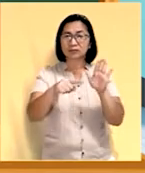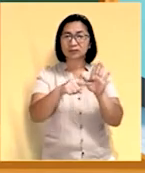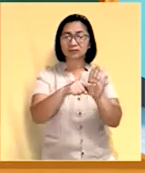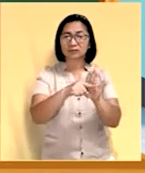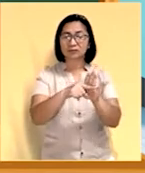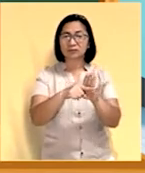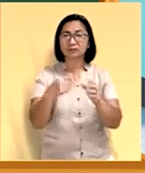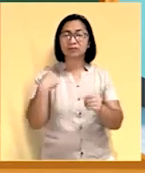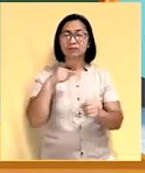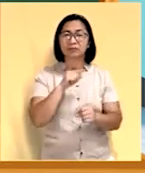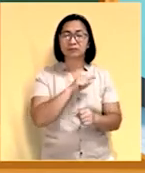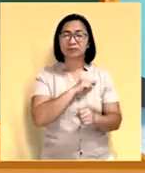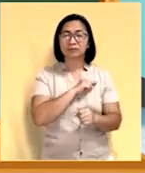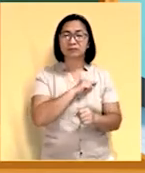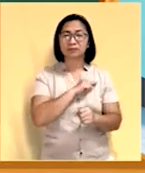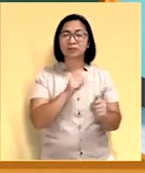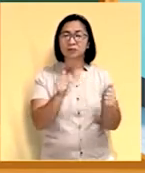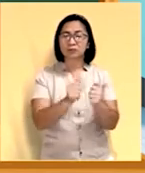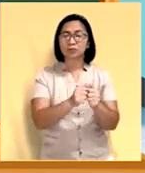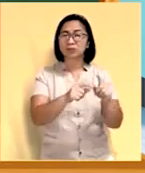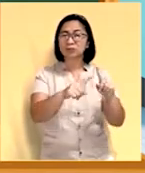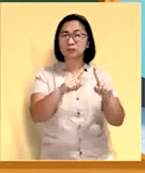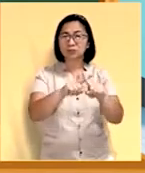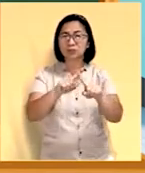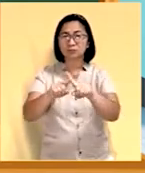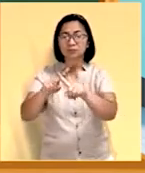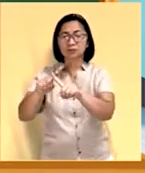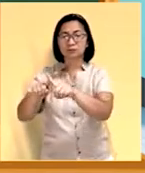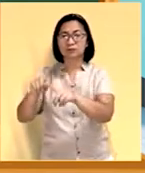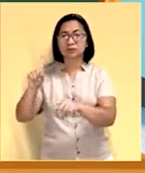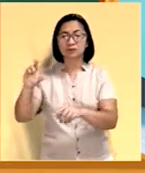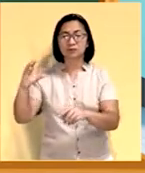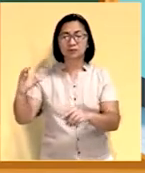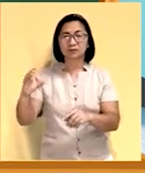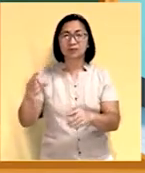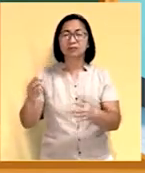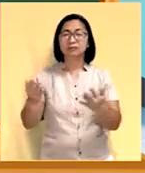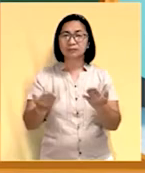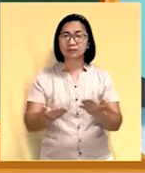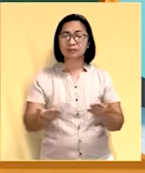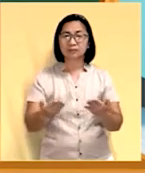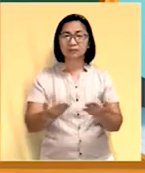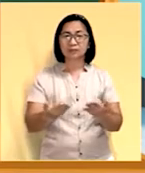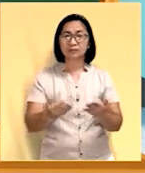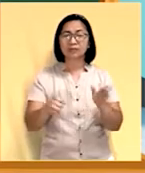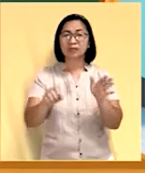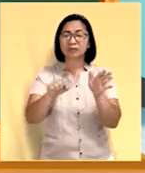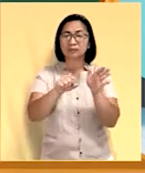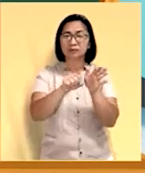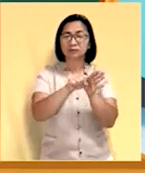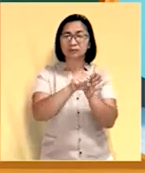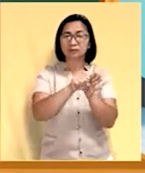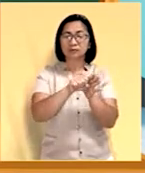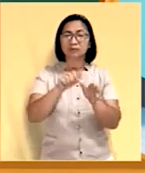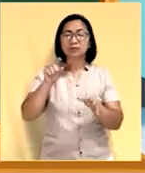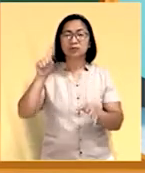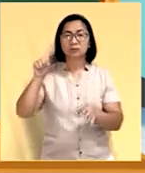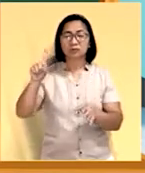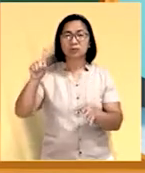Magsasubtract naman tayo with multiples of hundreds. Dito, ang subtrahend ay